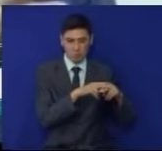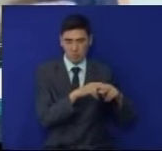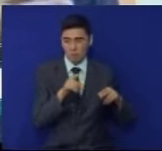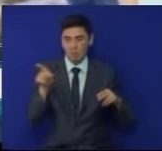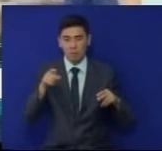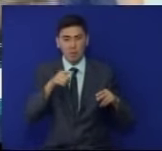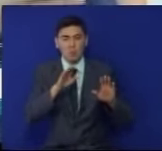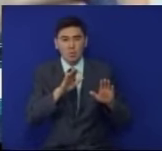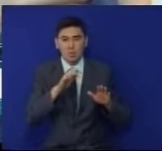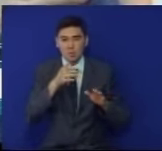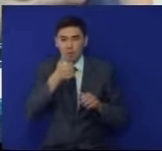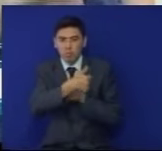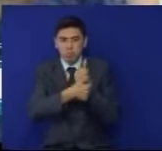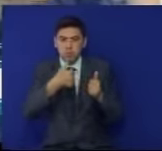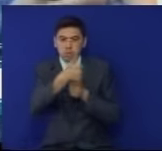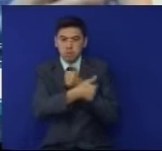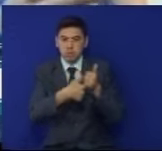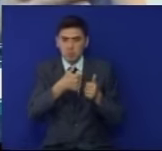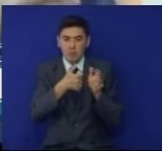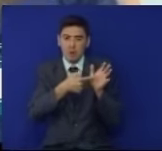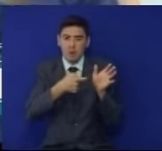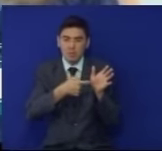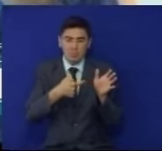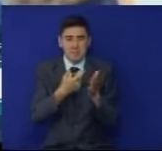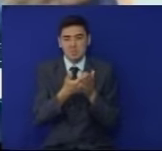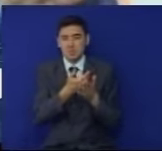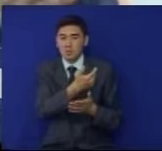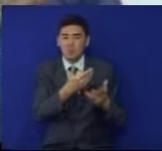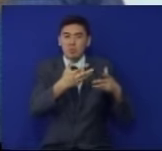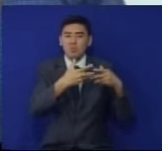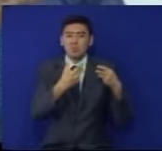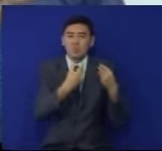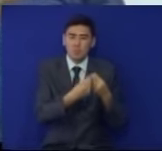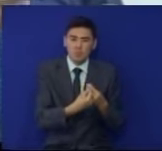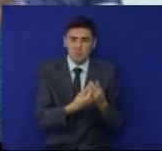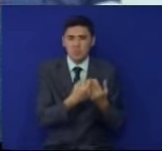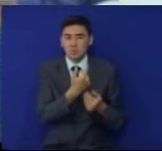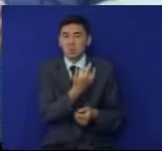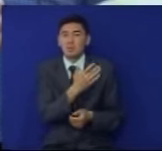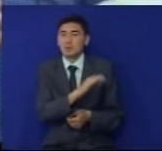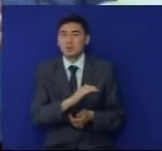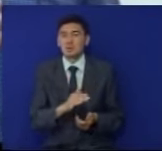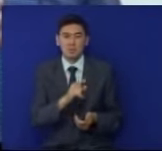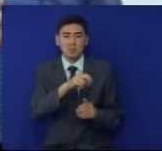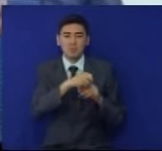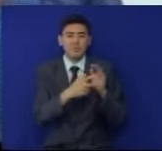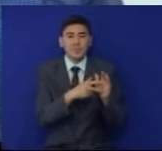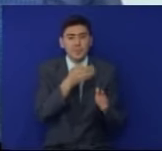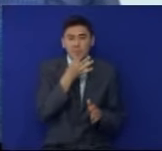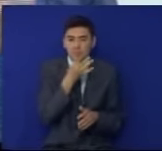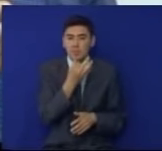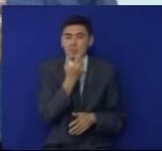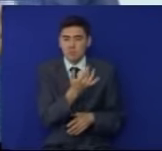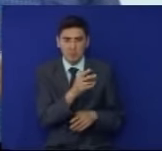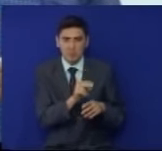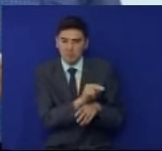положительные характеристики, качества. Она начала допрос с того, что сколько он имеет детей,